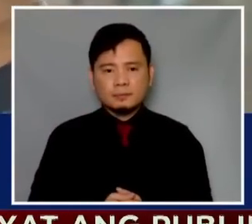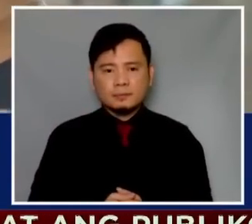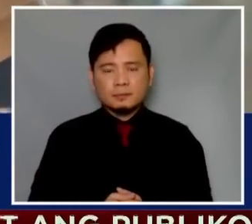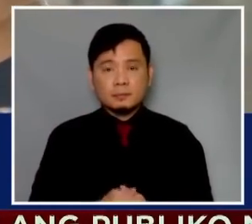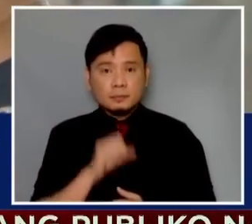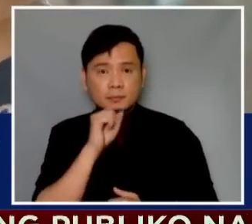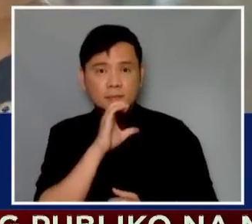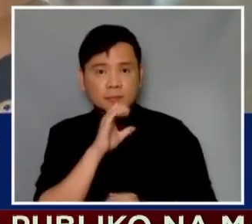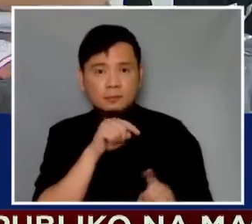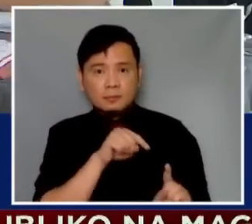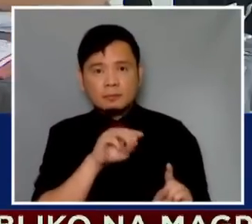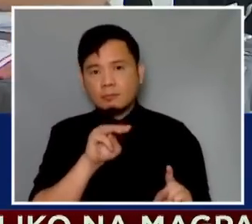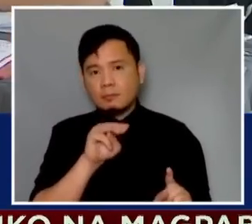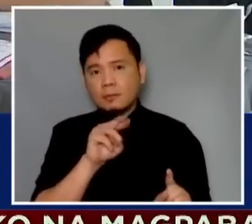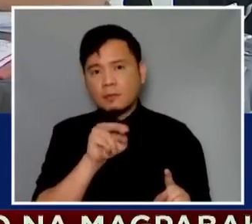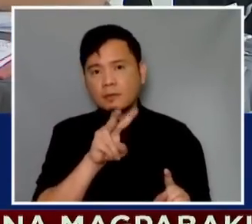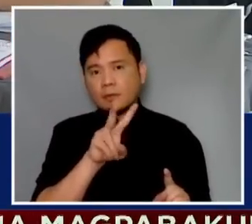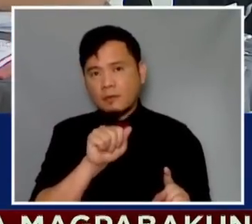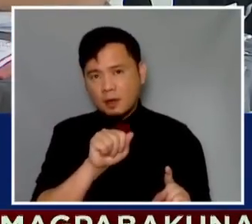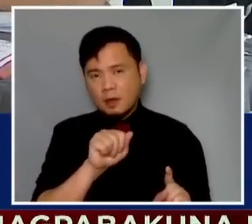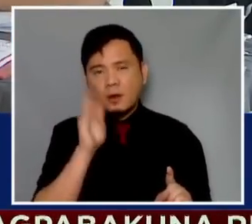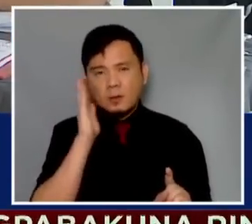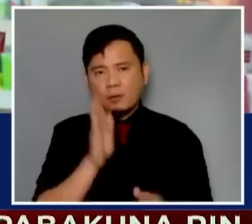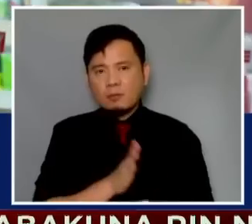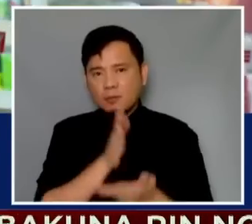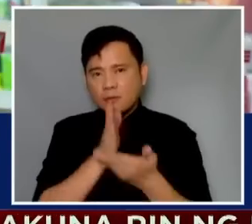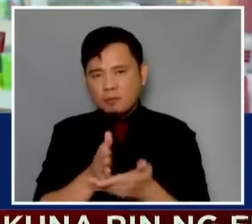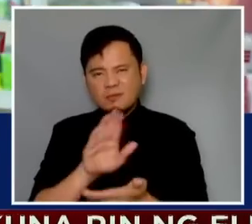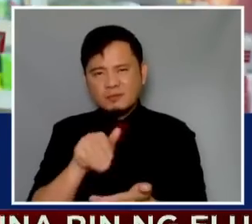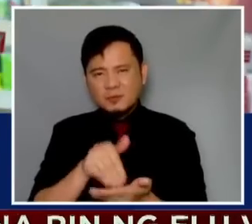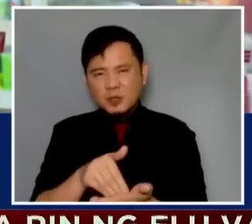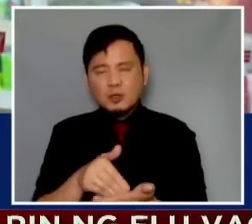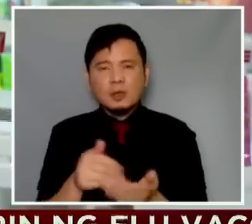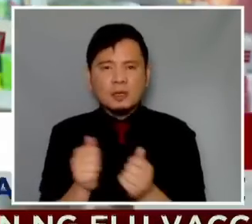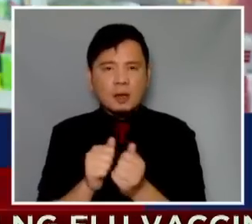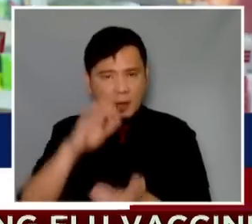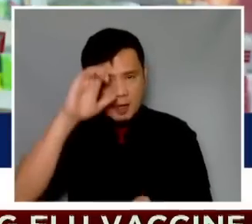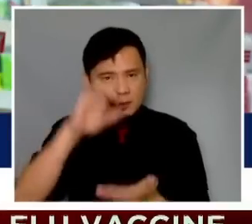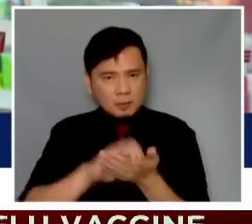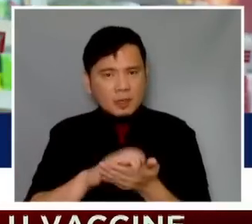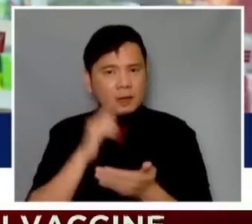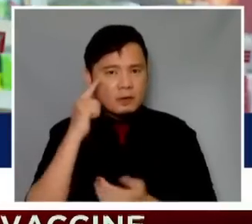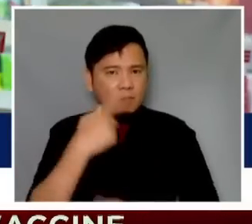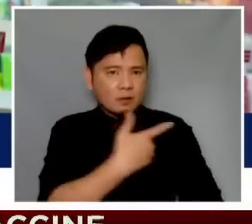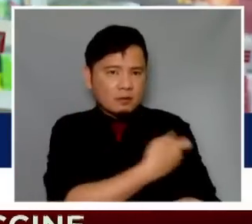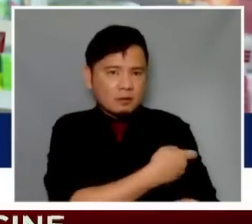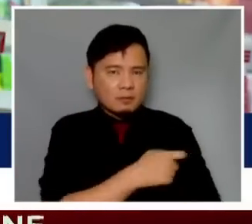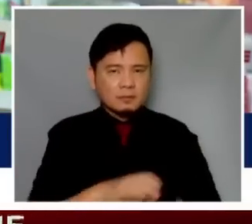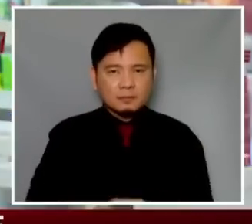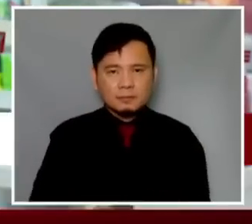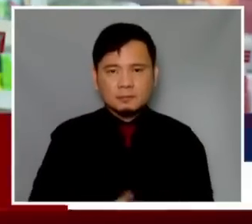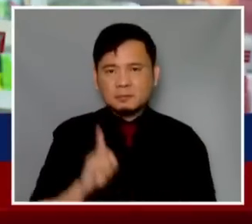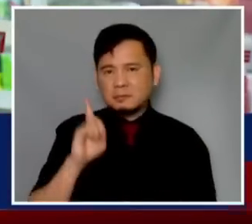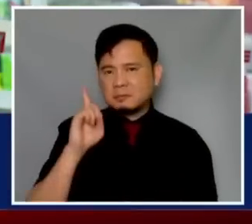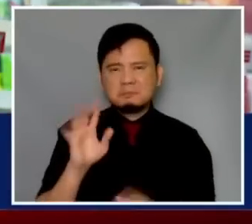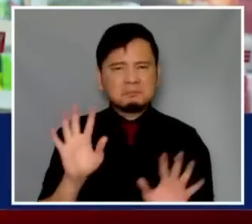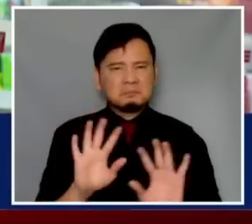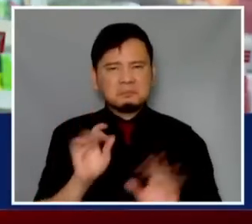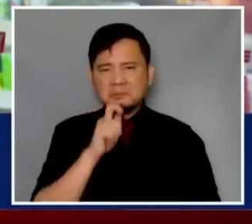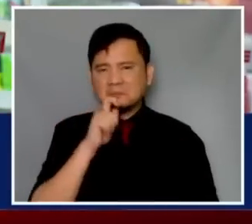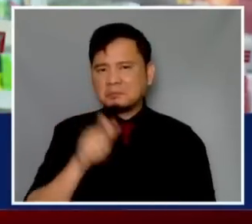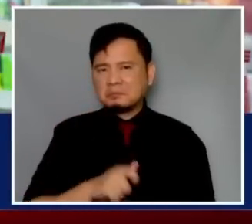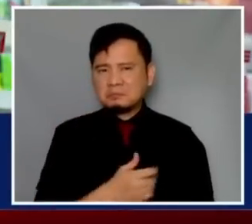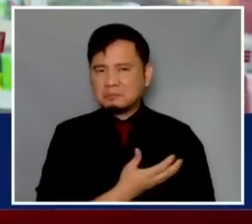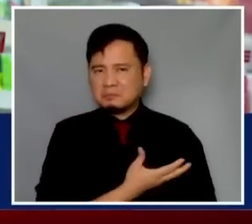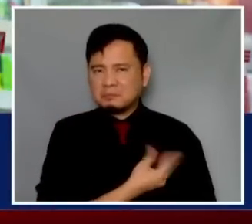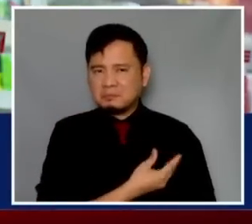na ring magpa-flu vaccine bukas kasama ang mister. Hindi naman nakakatakot talaga. Kailangan natin gawin yun eh, di ba? Para hindi